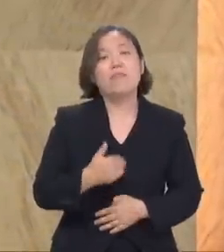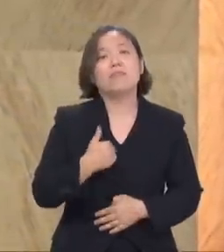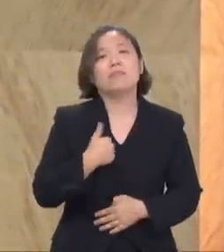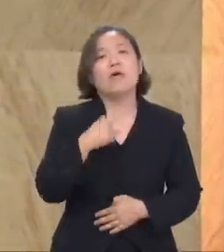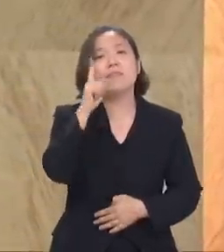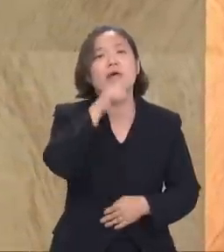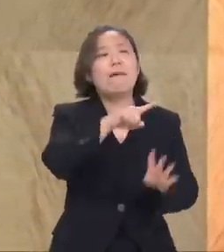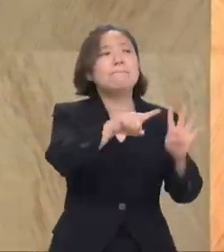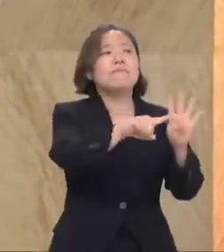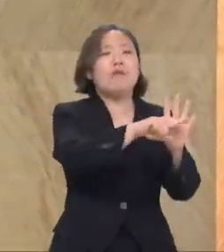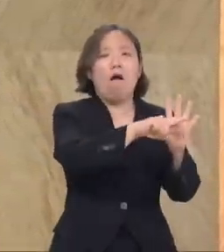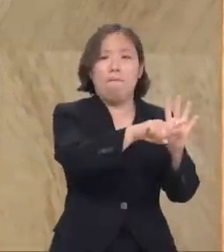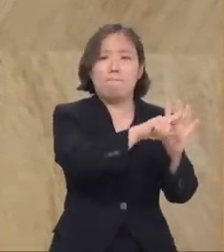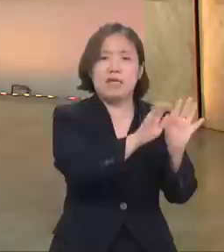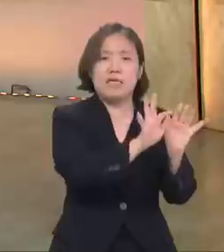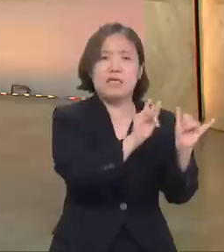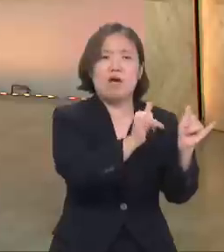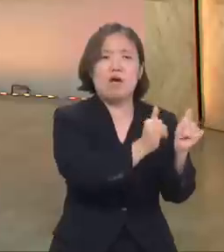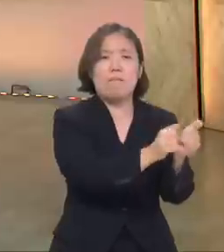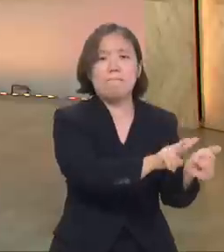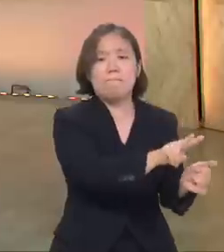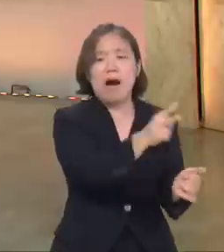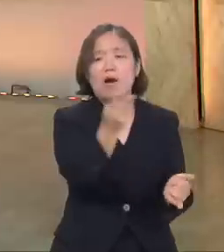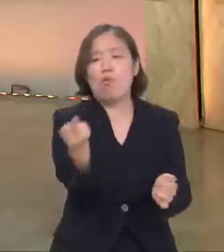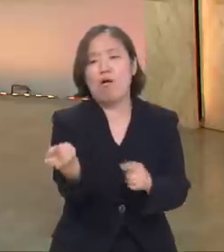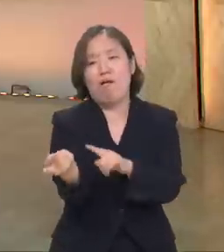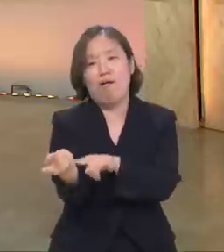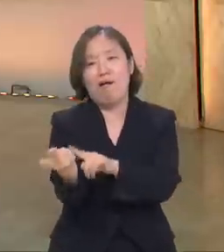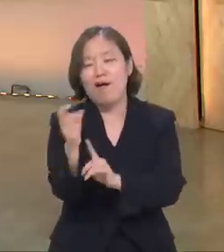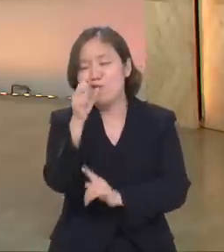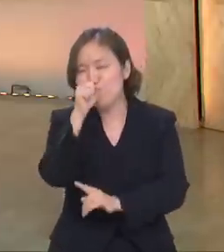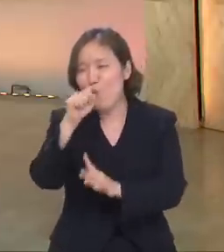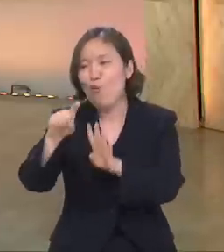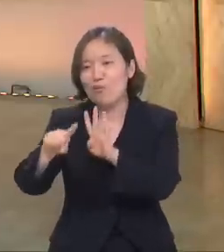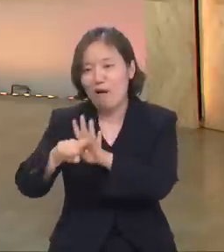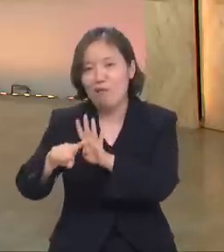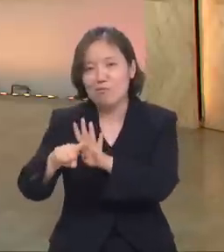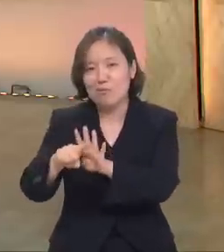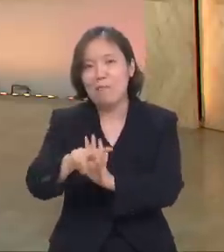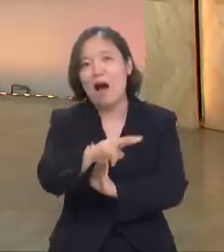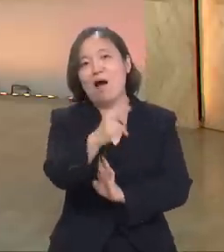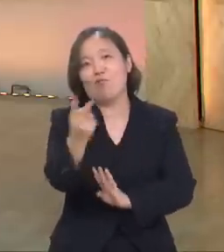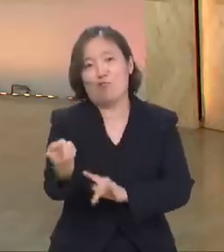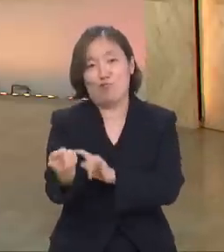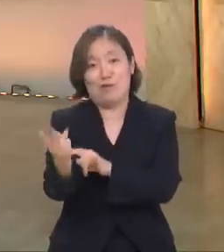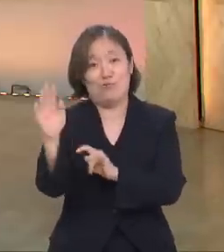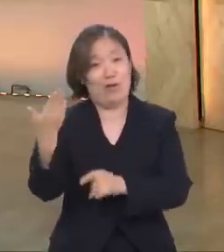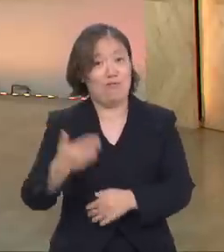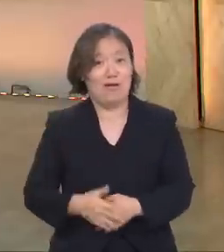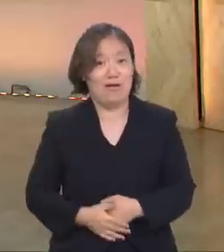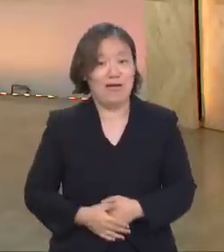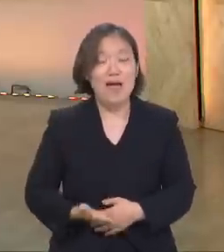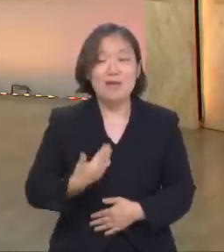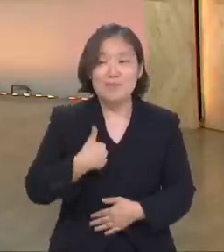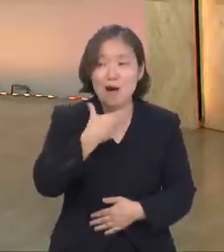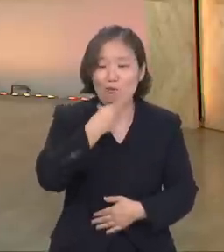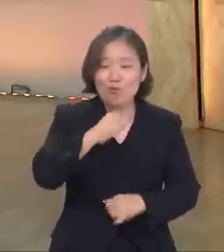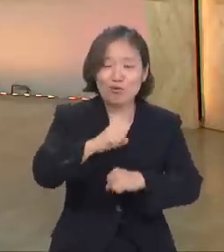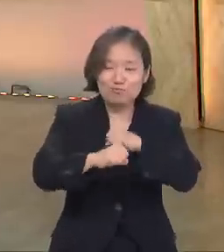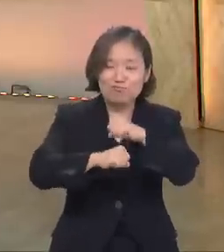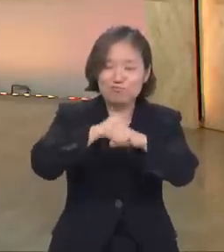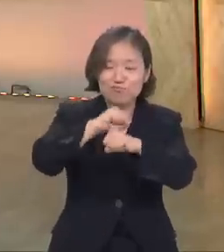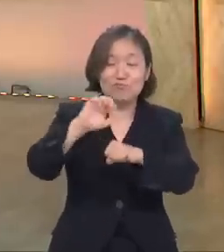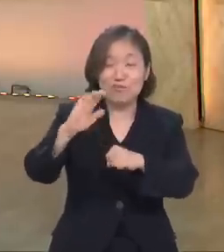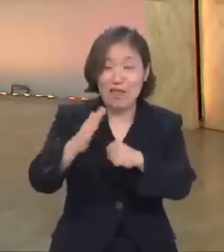업의 인연을 바꿔 버린 거예요 내가 이번 생에 받아야 할 내 업의 수명을이 공덕의 힘으로